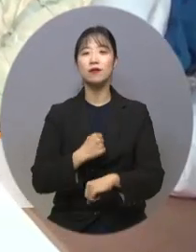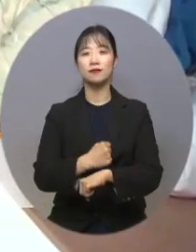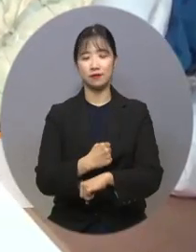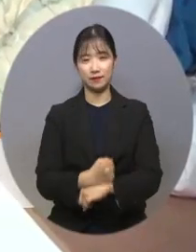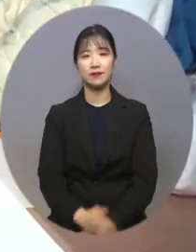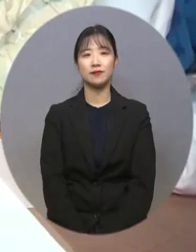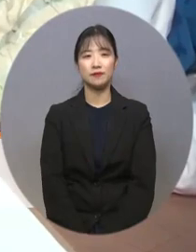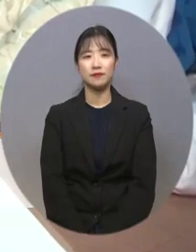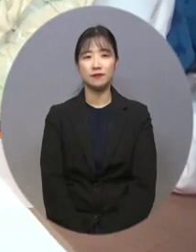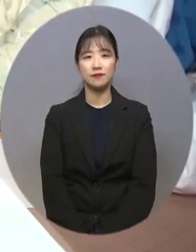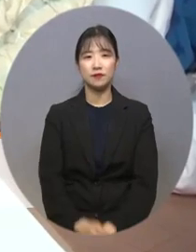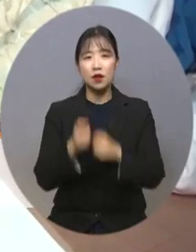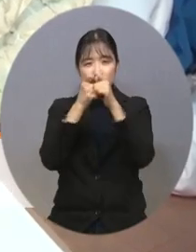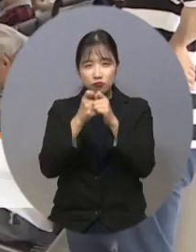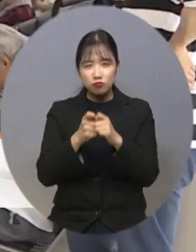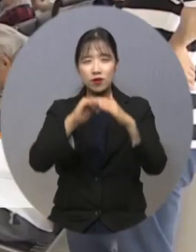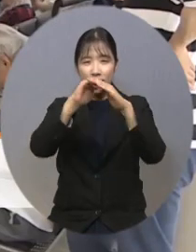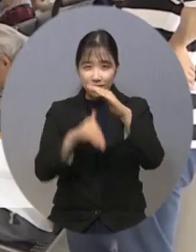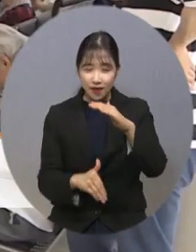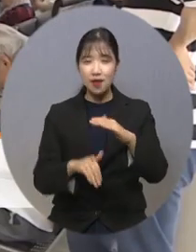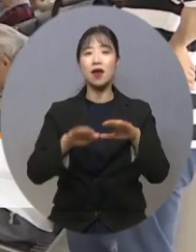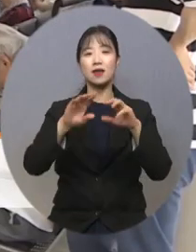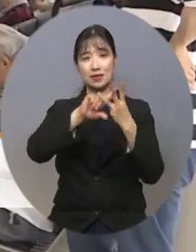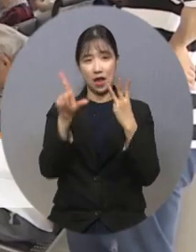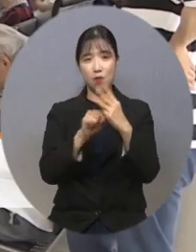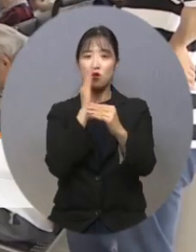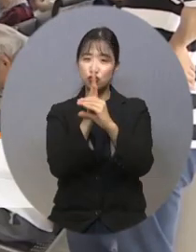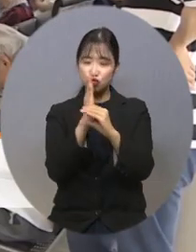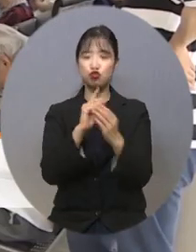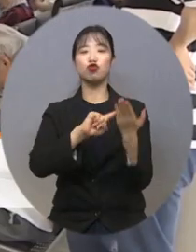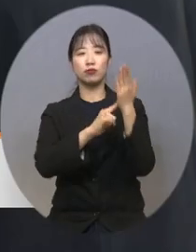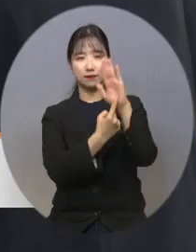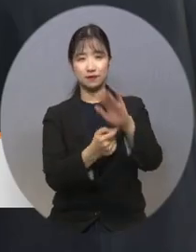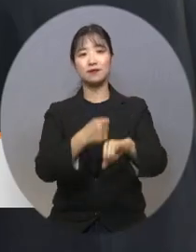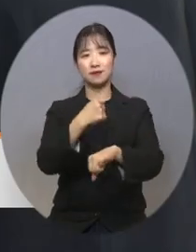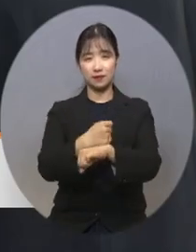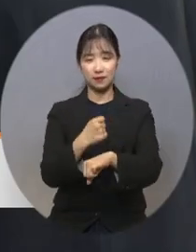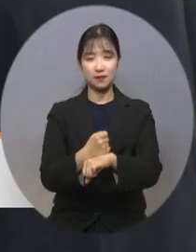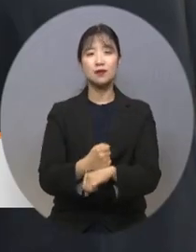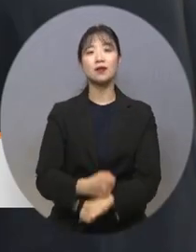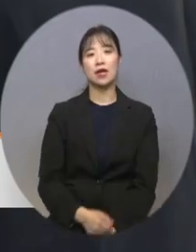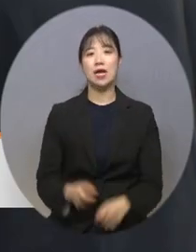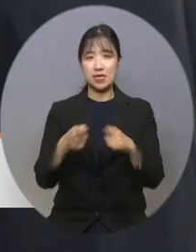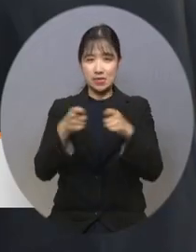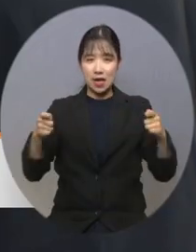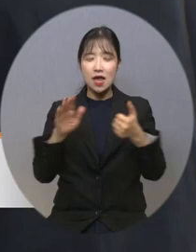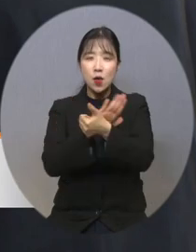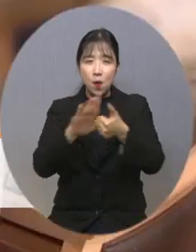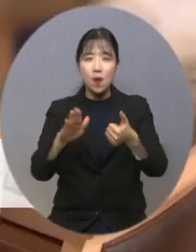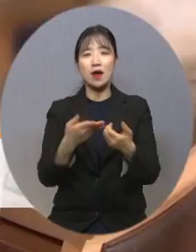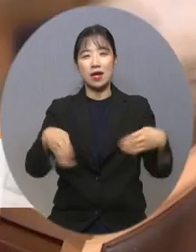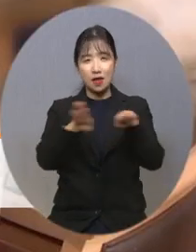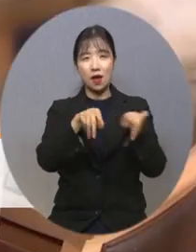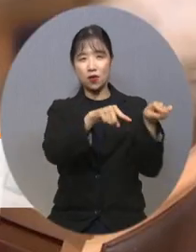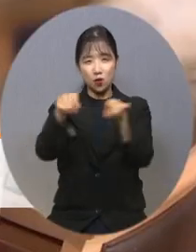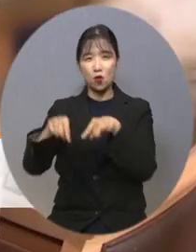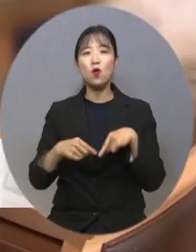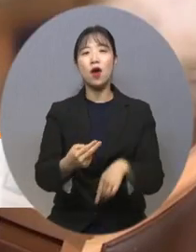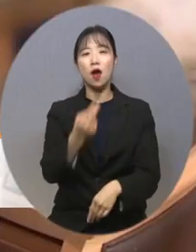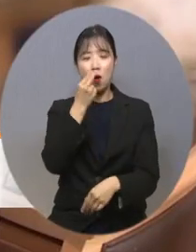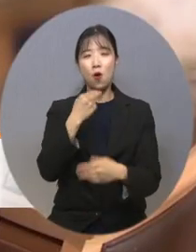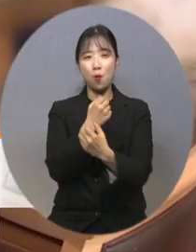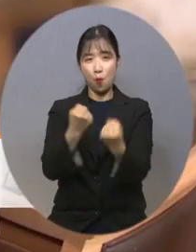예정입니다. 구체적인 내용은 이달 중순 공고될 예정으로 대상자는 장기요양기관을 통해